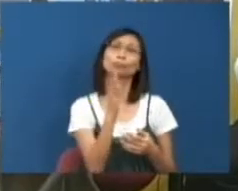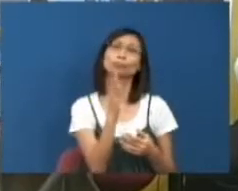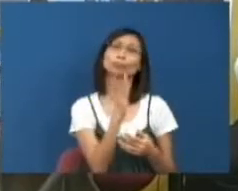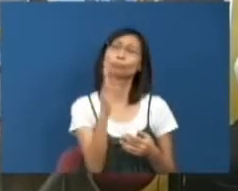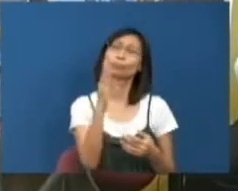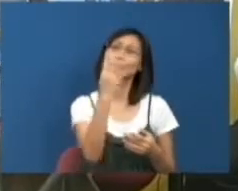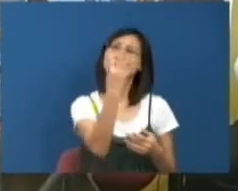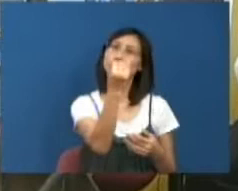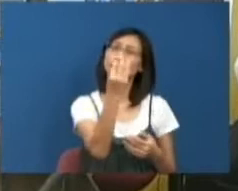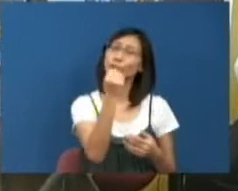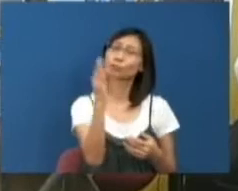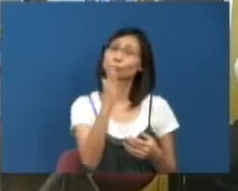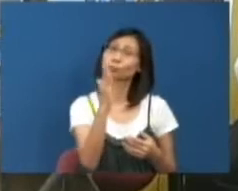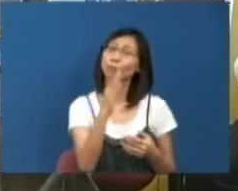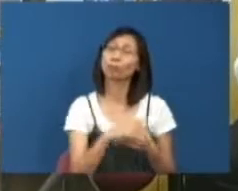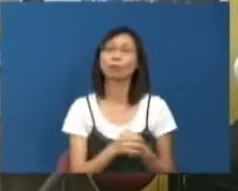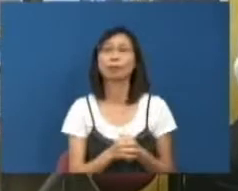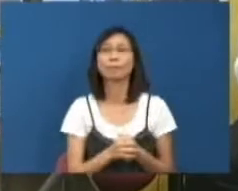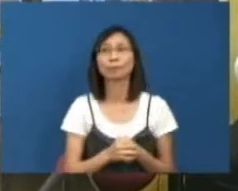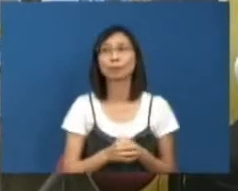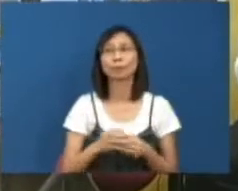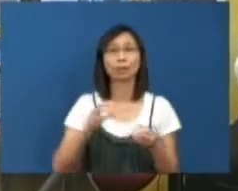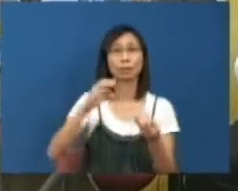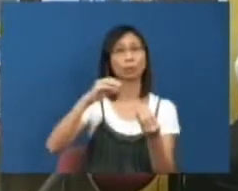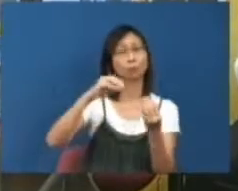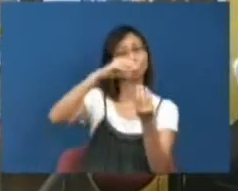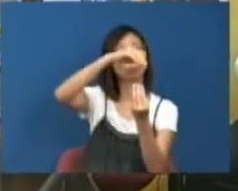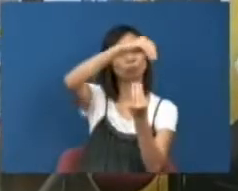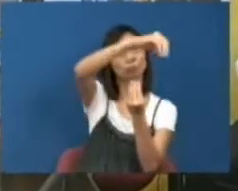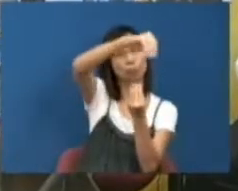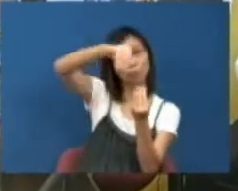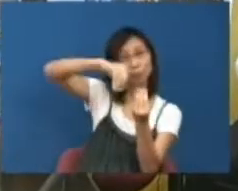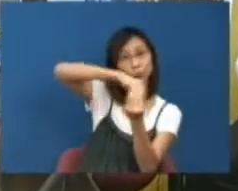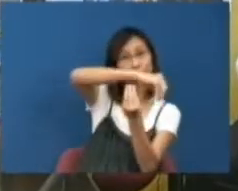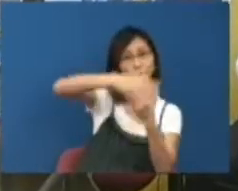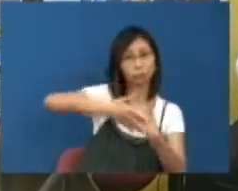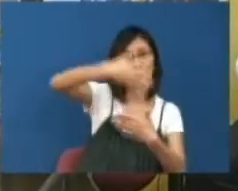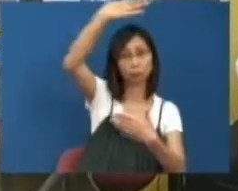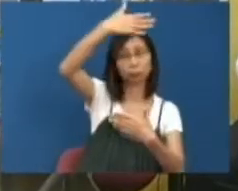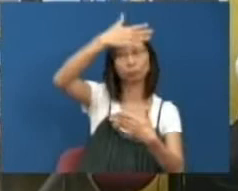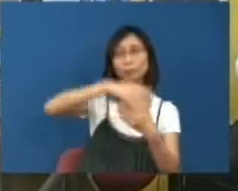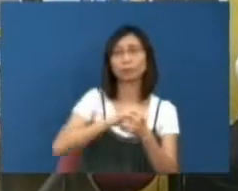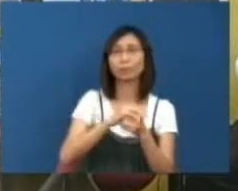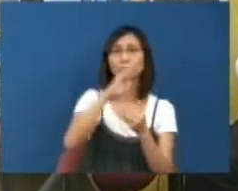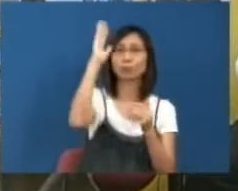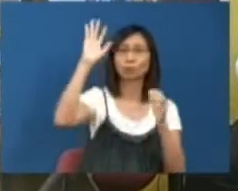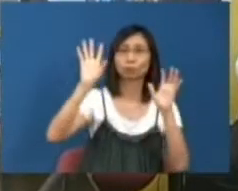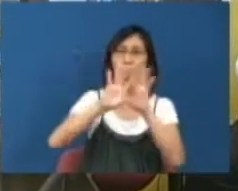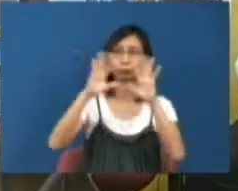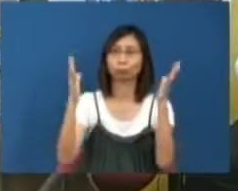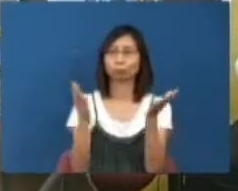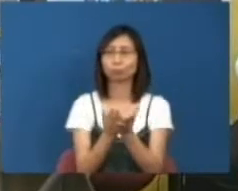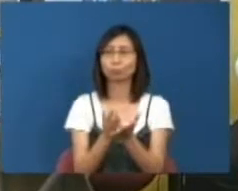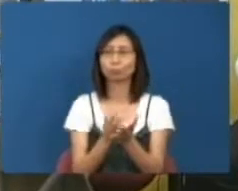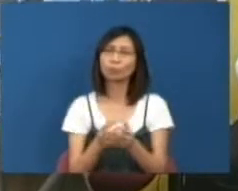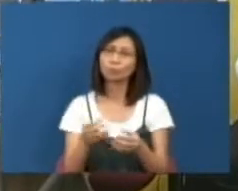夠用到佢圍住嗰個建築物嗰個地方空間啊嘅所有風能咧， 安裝幾多